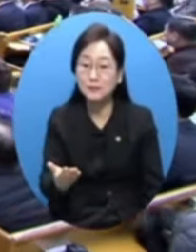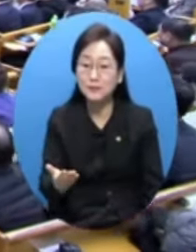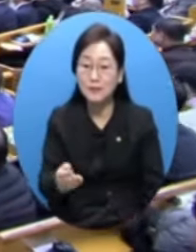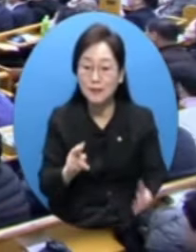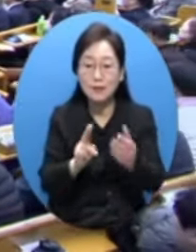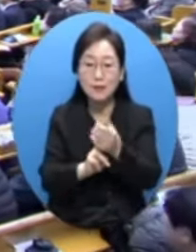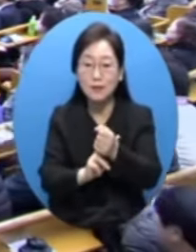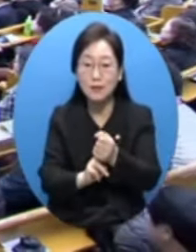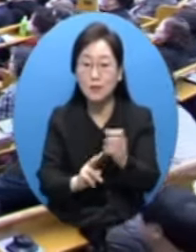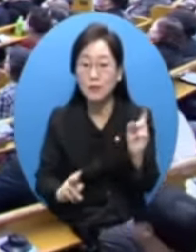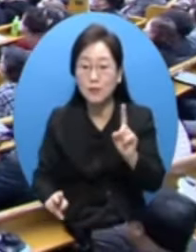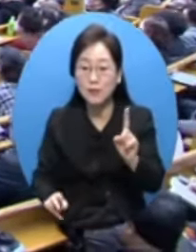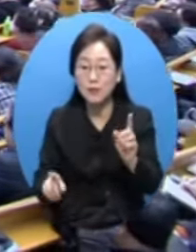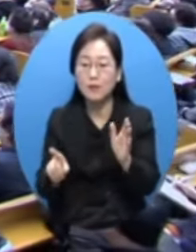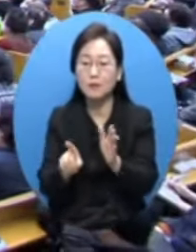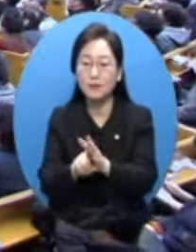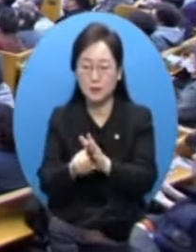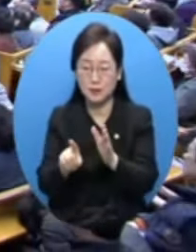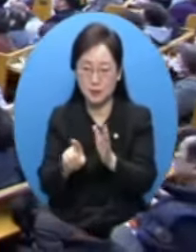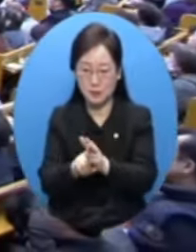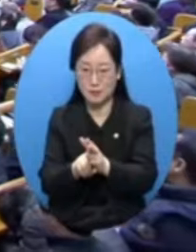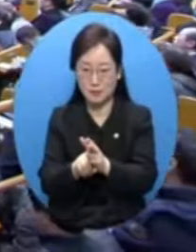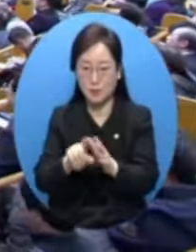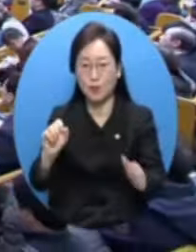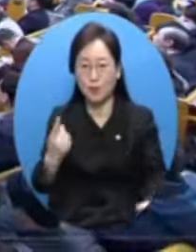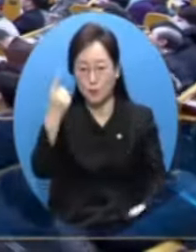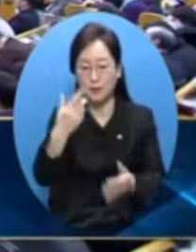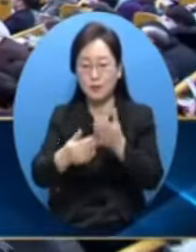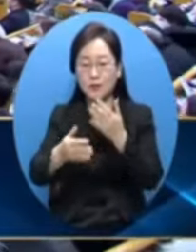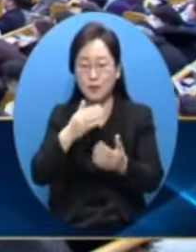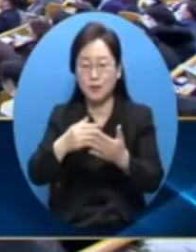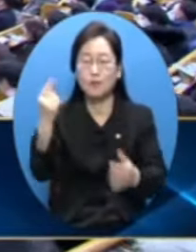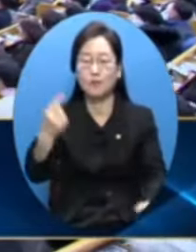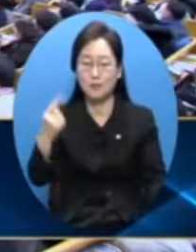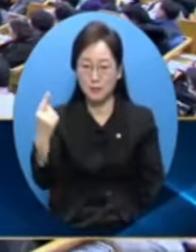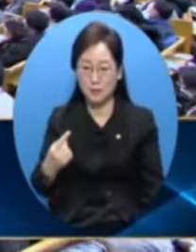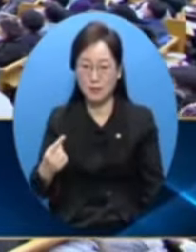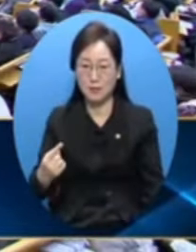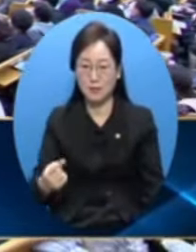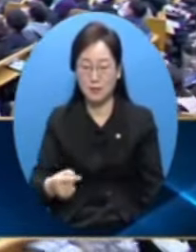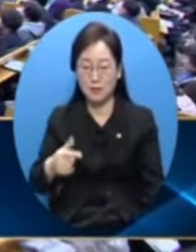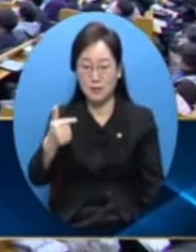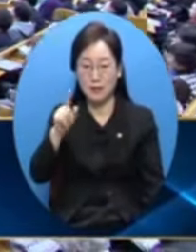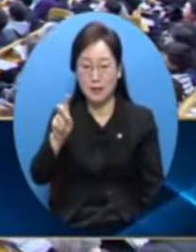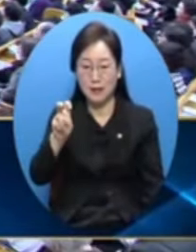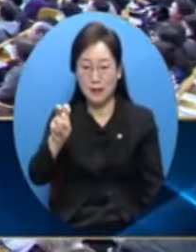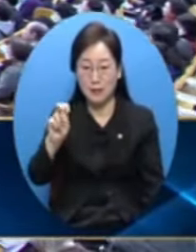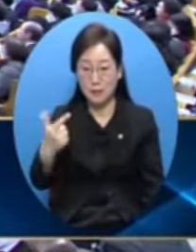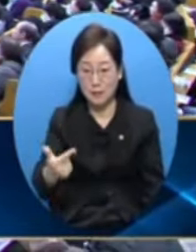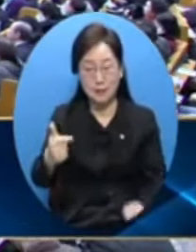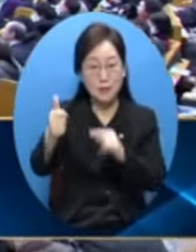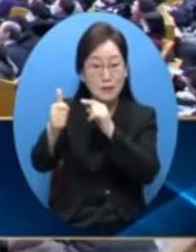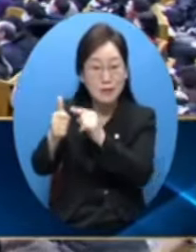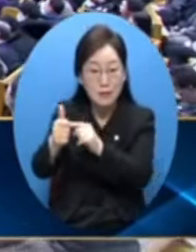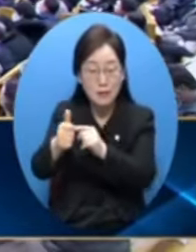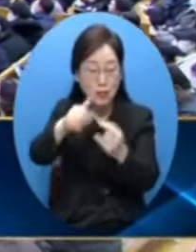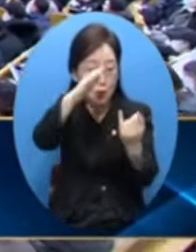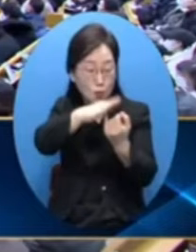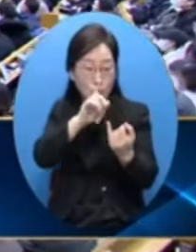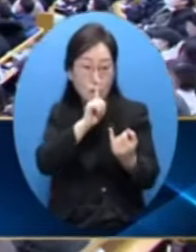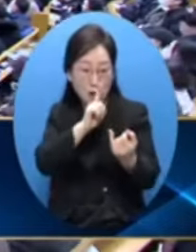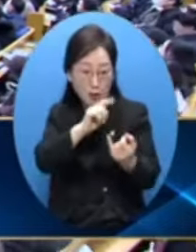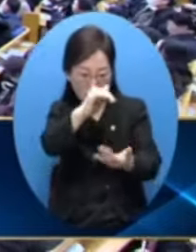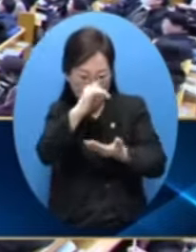기적은 우리의 믿음을 통해서 우리에게 체험되어지는 것입니다. 나만 장군은 어린 손의 말을